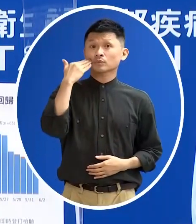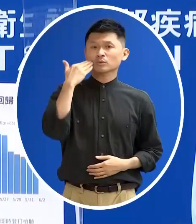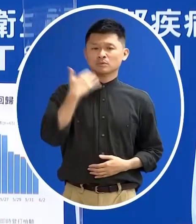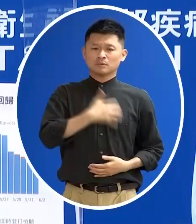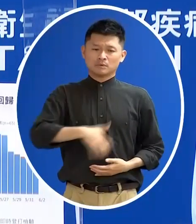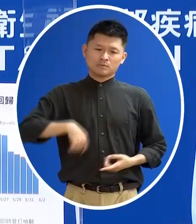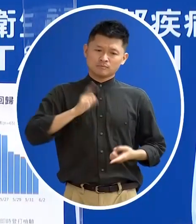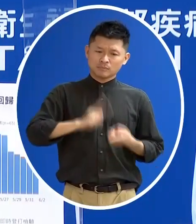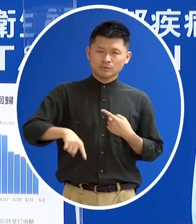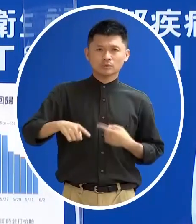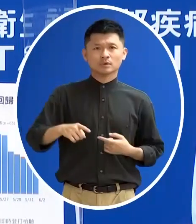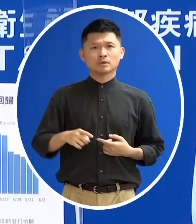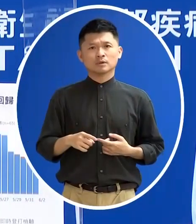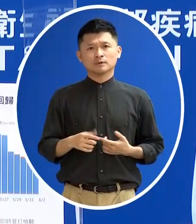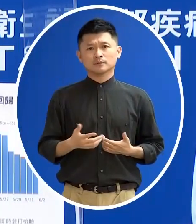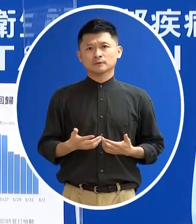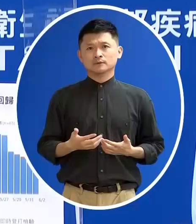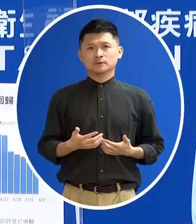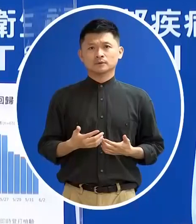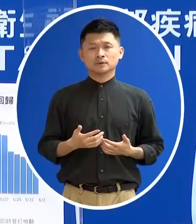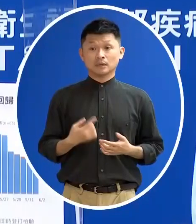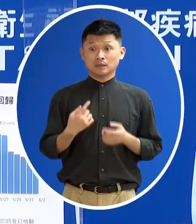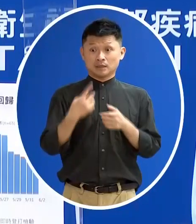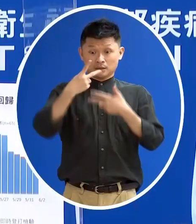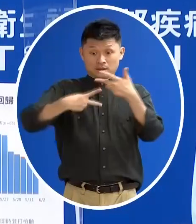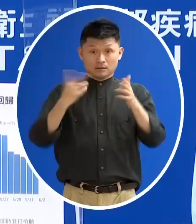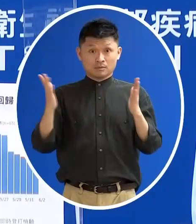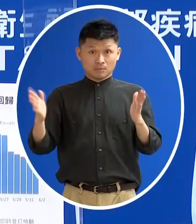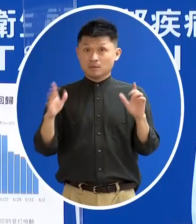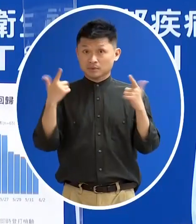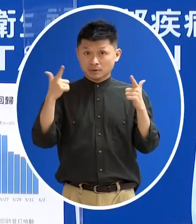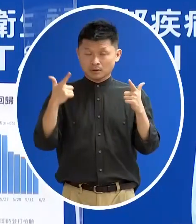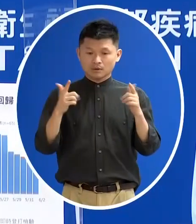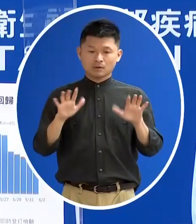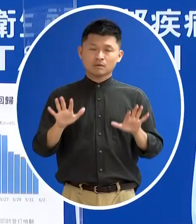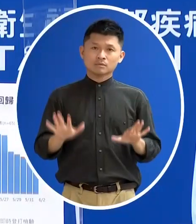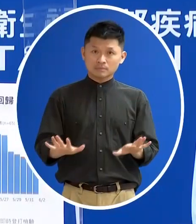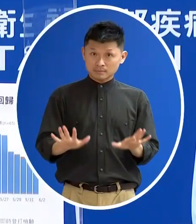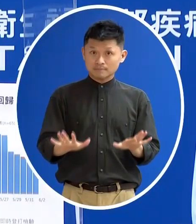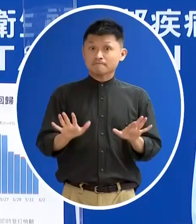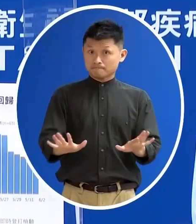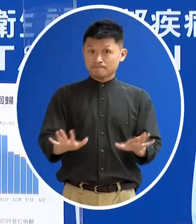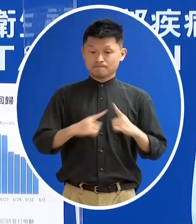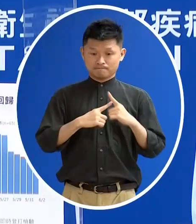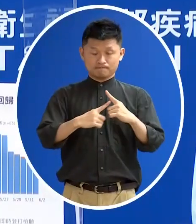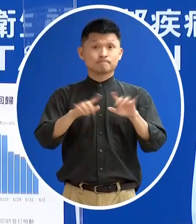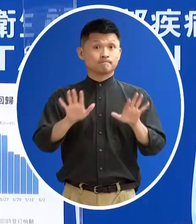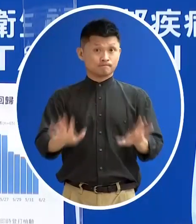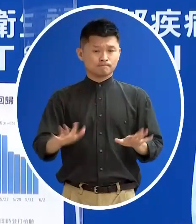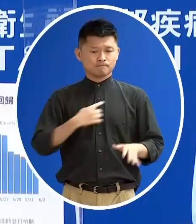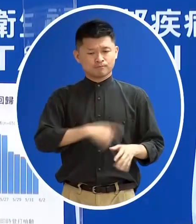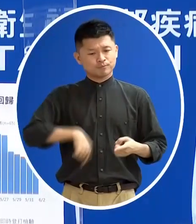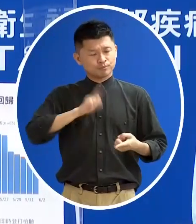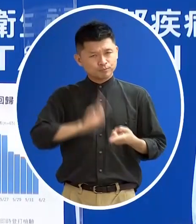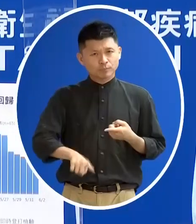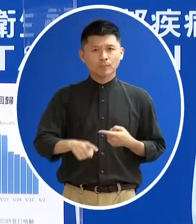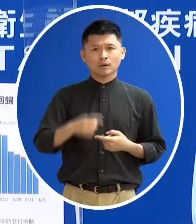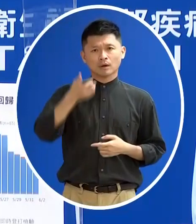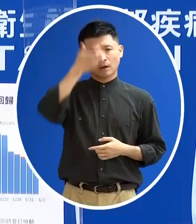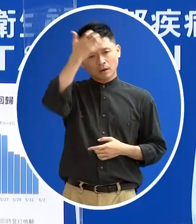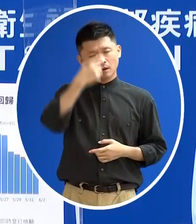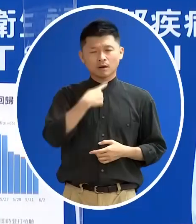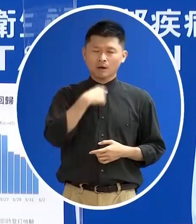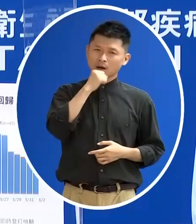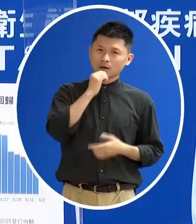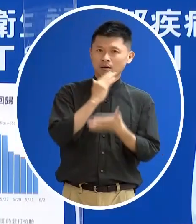症状的人，就不是说过去14天，现在没有症，现场就已经有症状的，那当